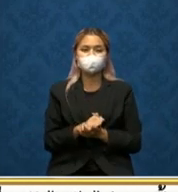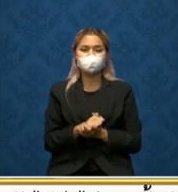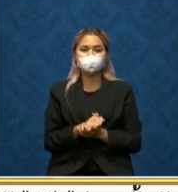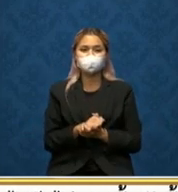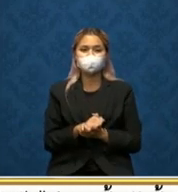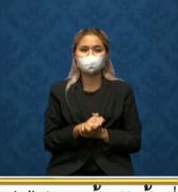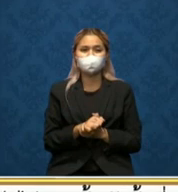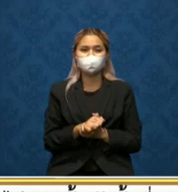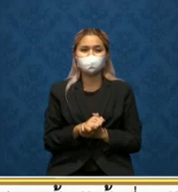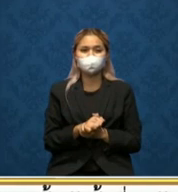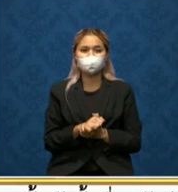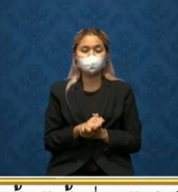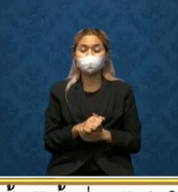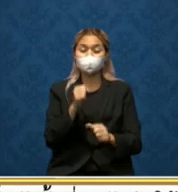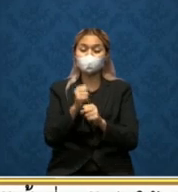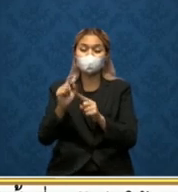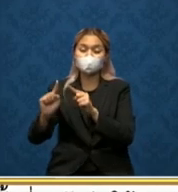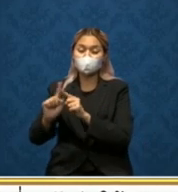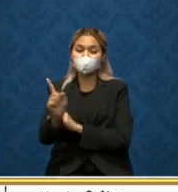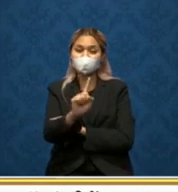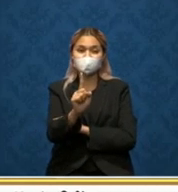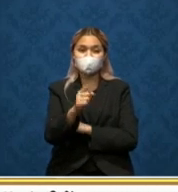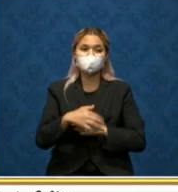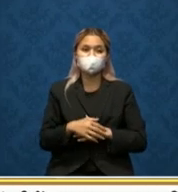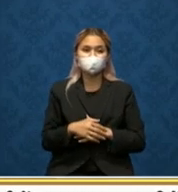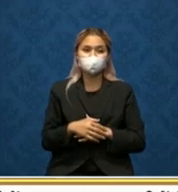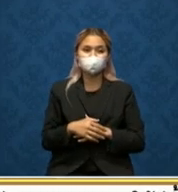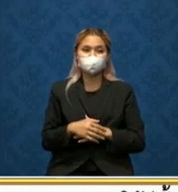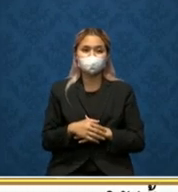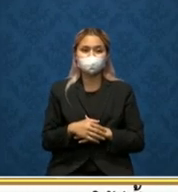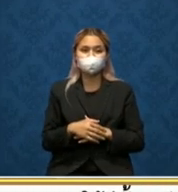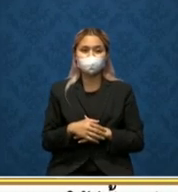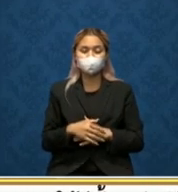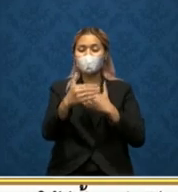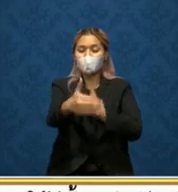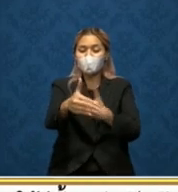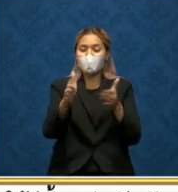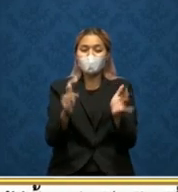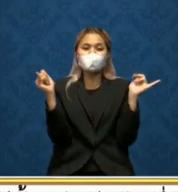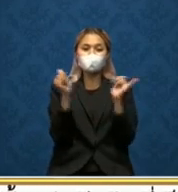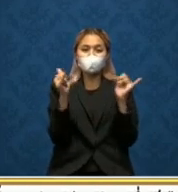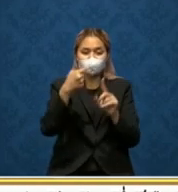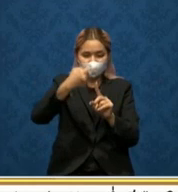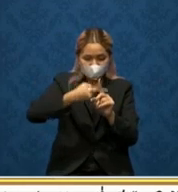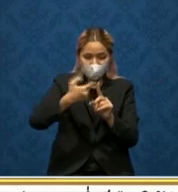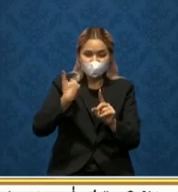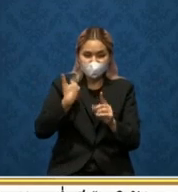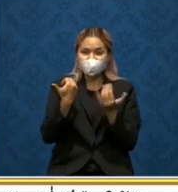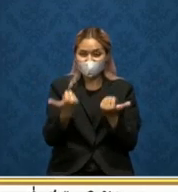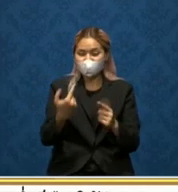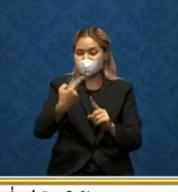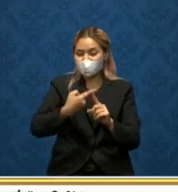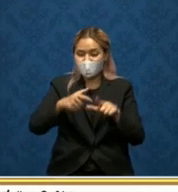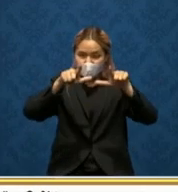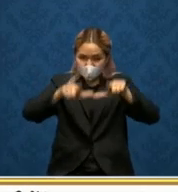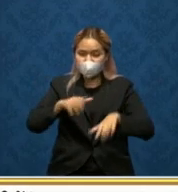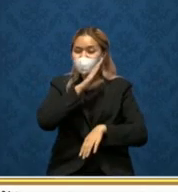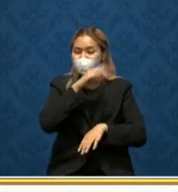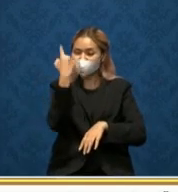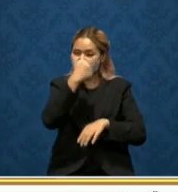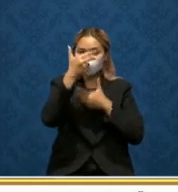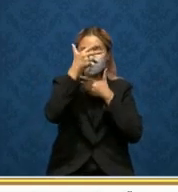อ่ะทำอะไรอีกก็เอาไปให้เต็มที่เลยครับทหารยังทำห้องเย็นด้วยครับให้เช่าห้องเย็นตอนนี้ลดราคาอยู่นะครับท่านประธานสนใจไปได้